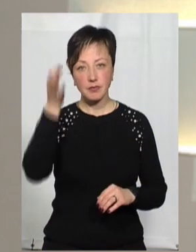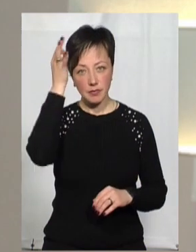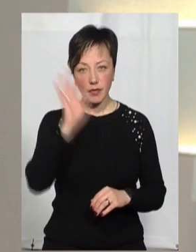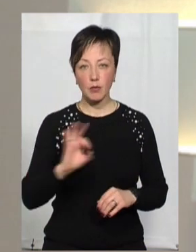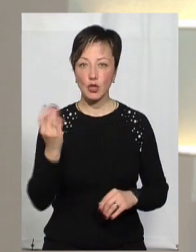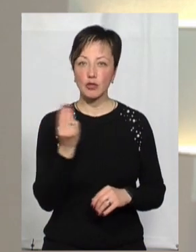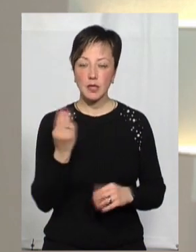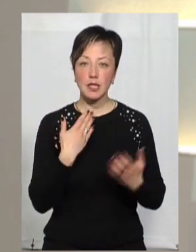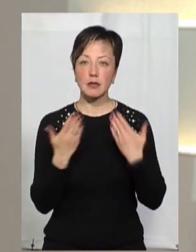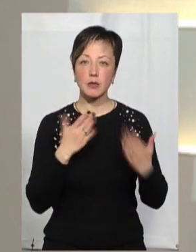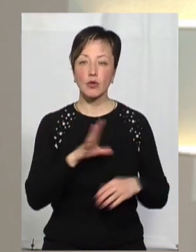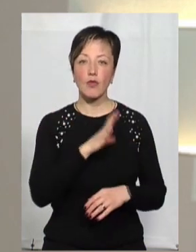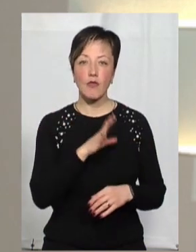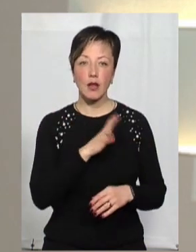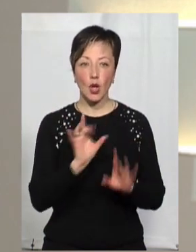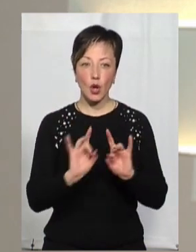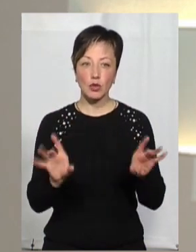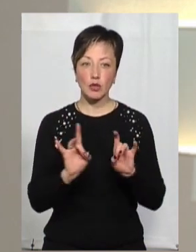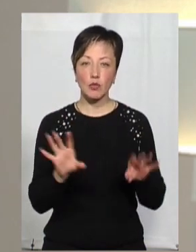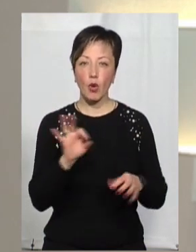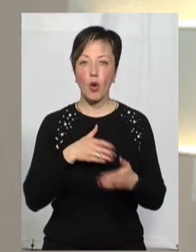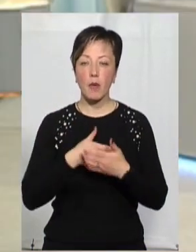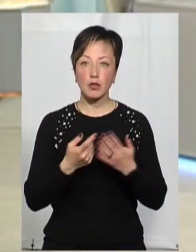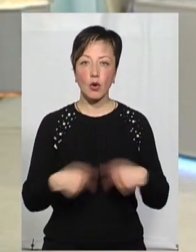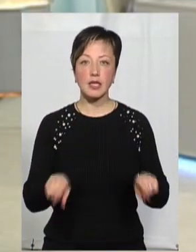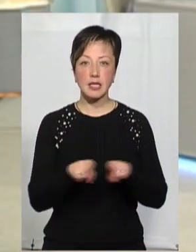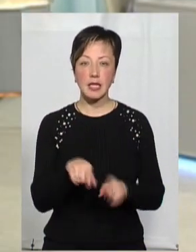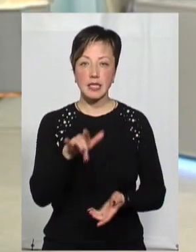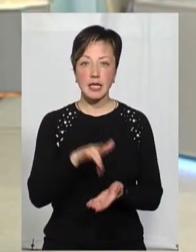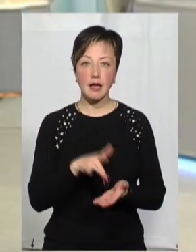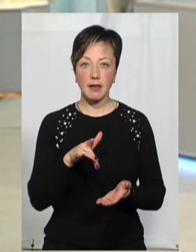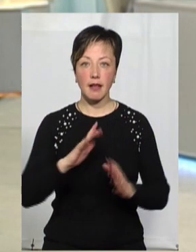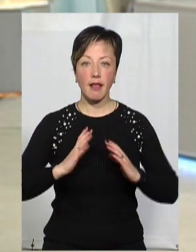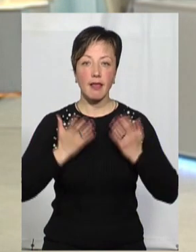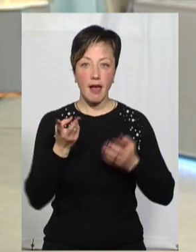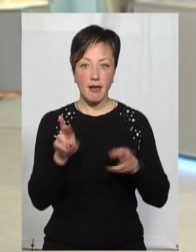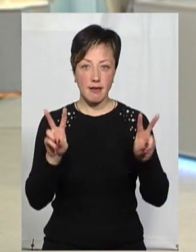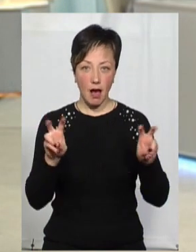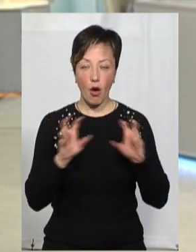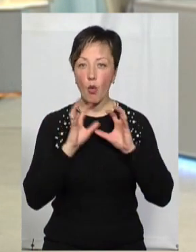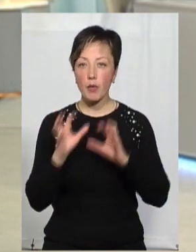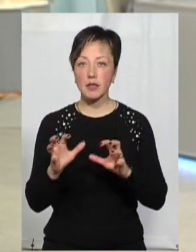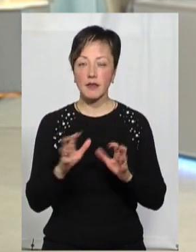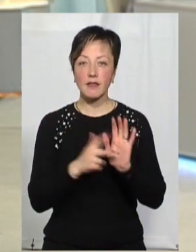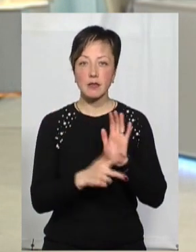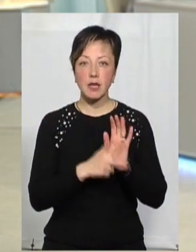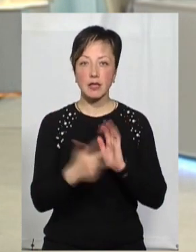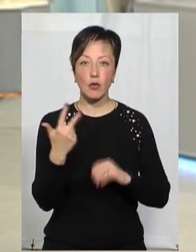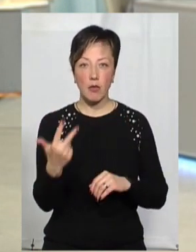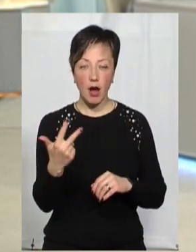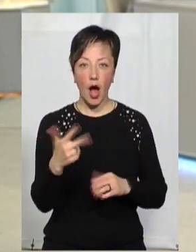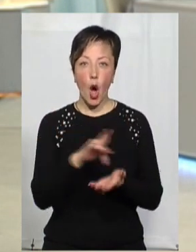якраз спілкувалися, розкажу про громадську організацію «Центр натхнення», опікується